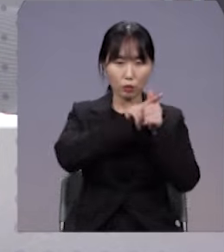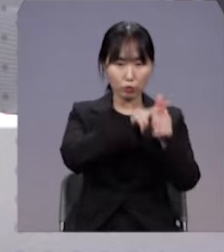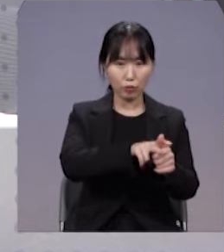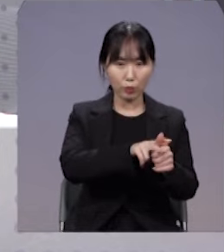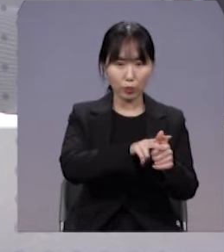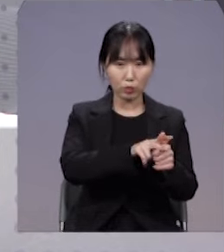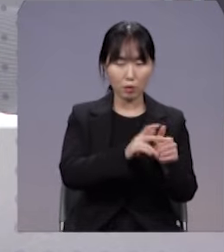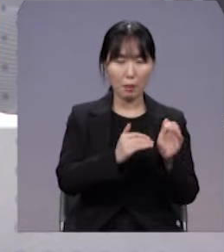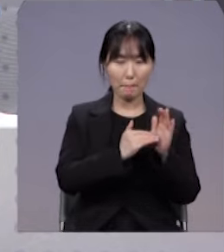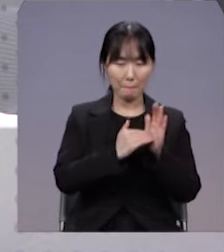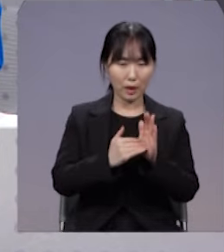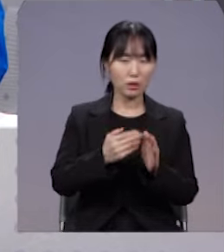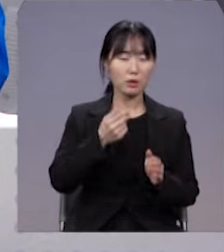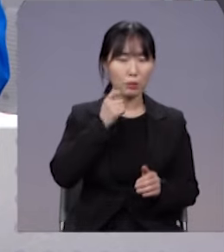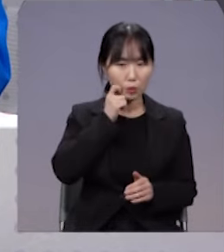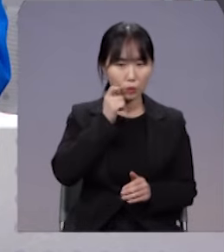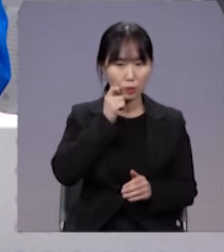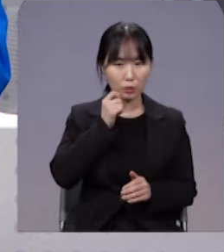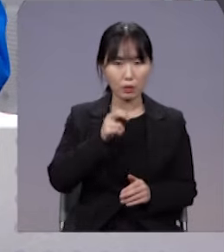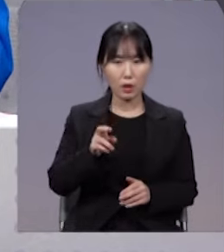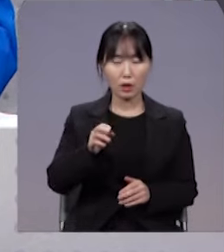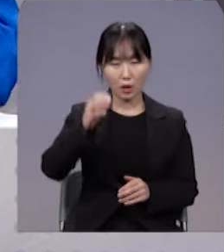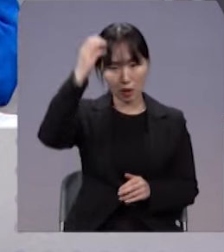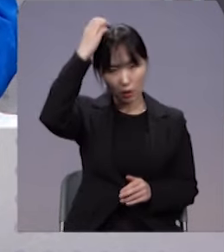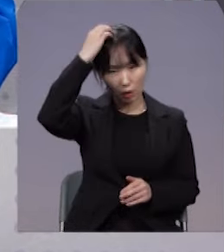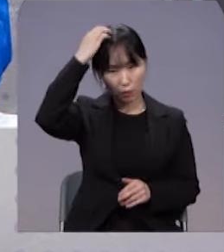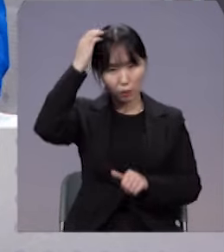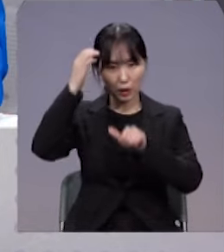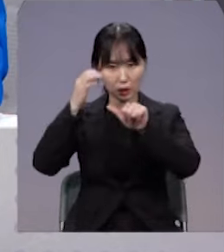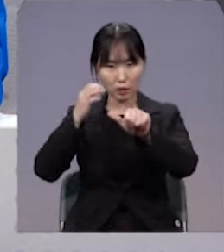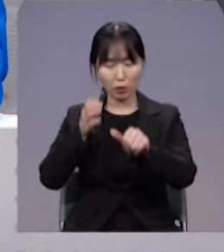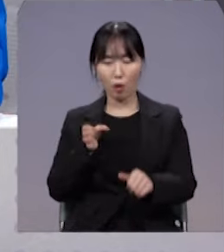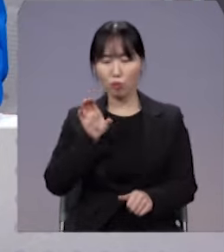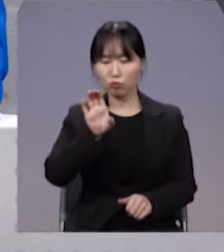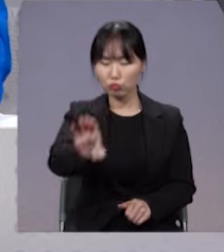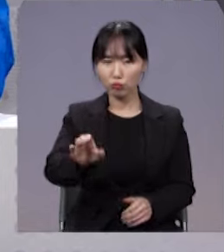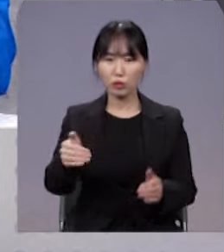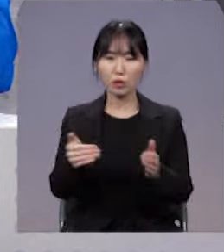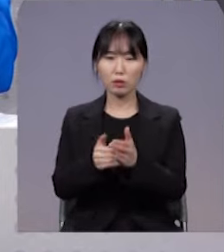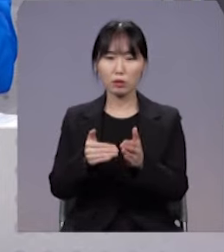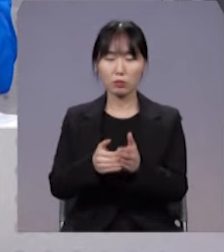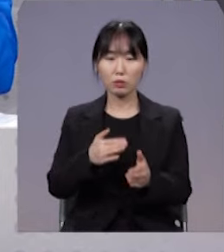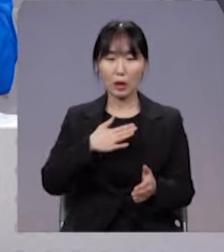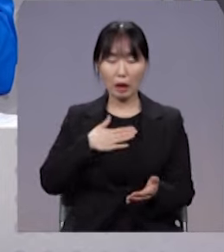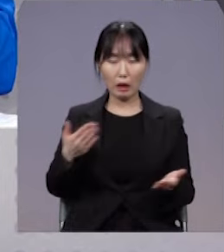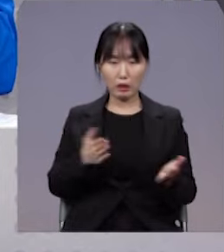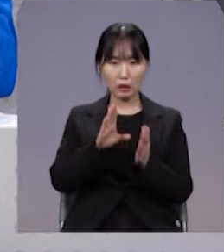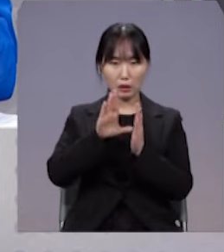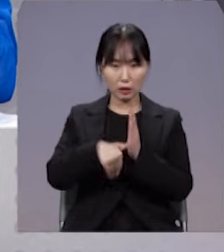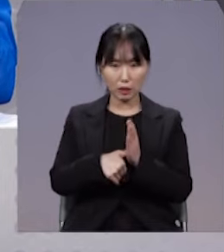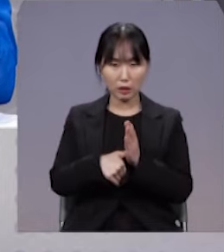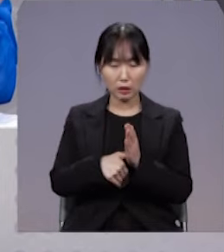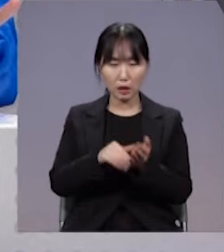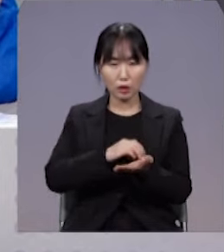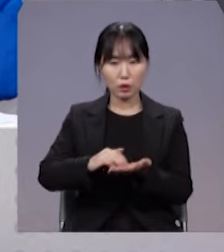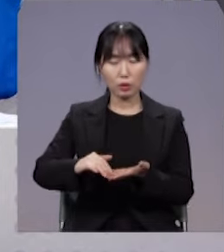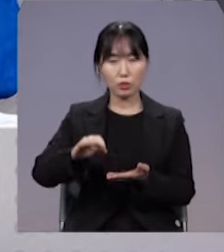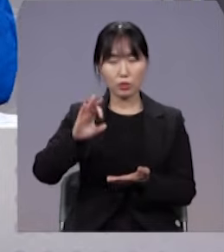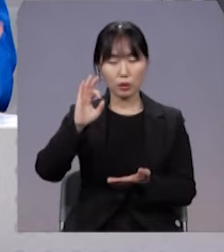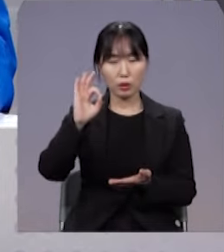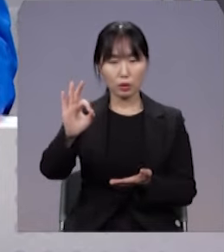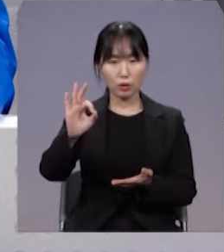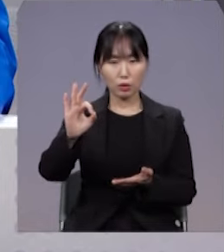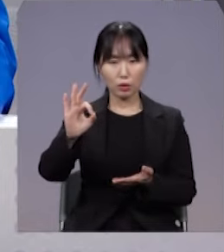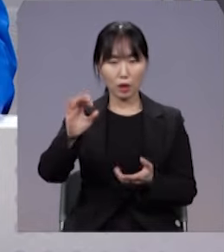영종의 다섯 곳을 그 몰빵했다 재임할 때는 우리 열개 군수 구청장들이